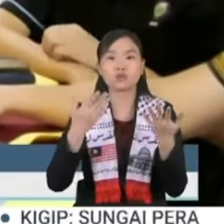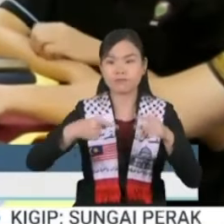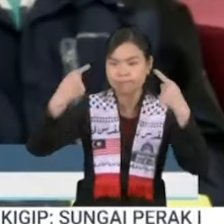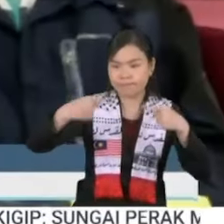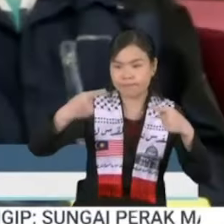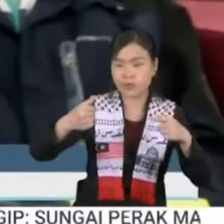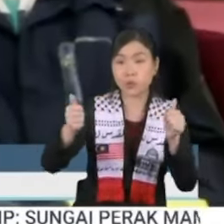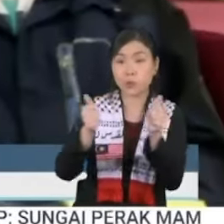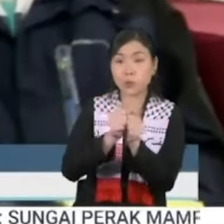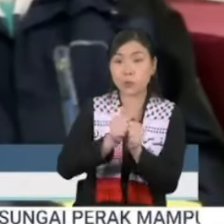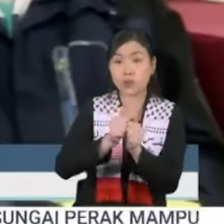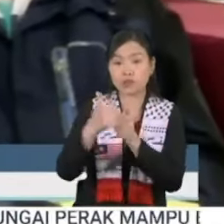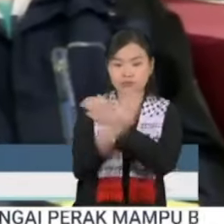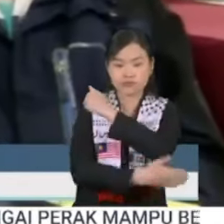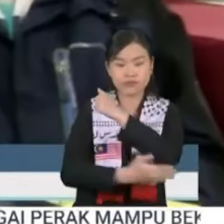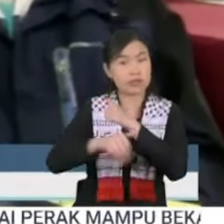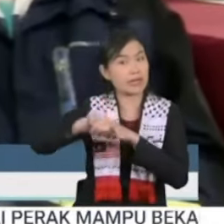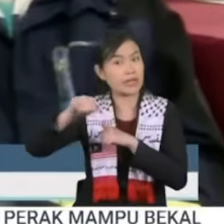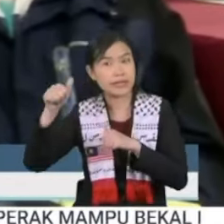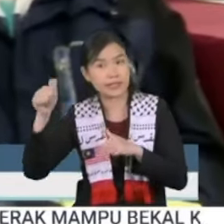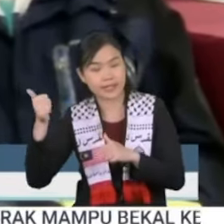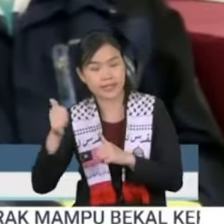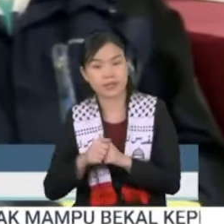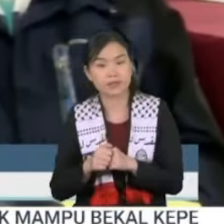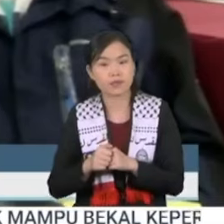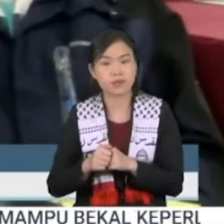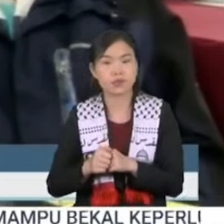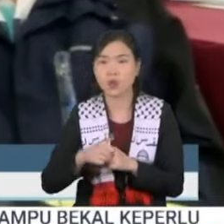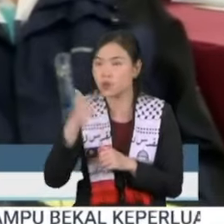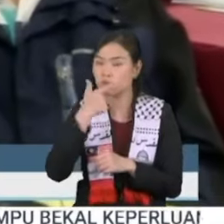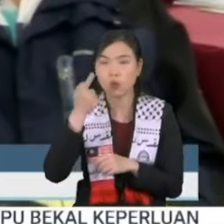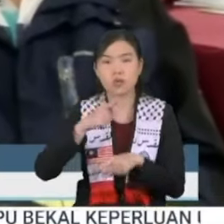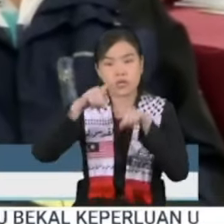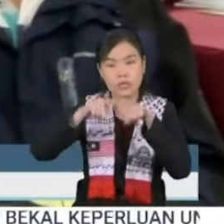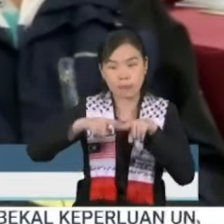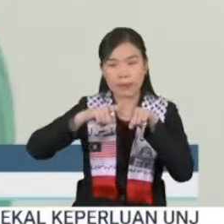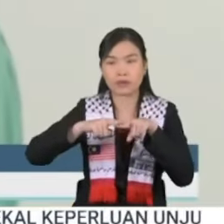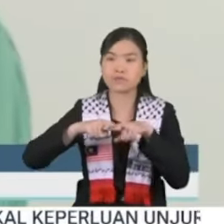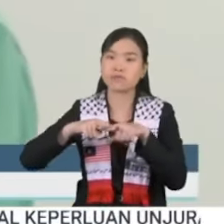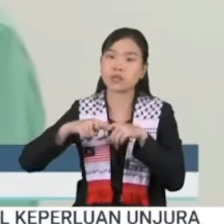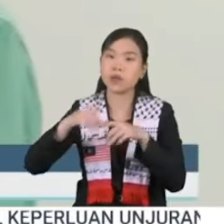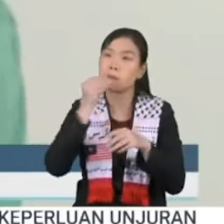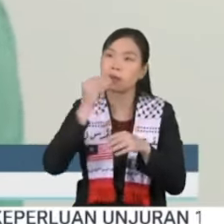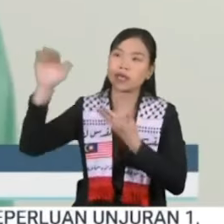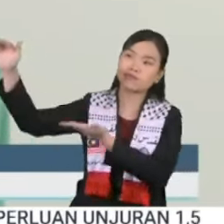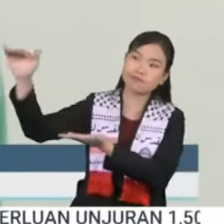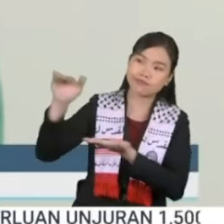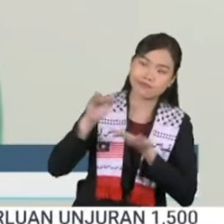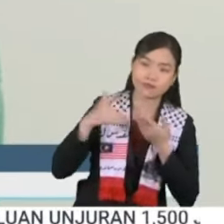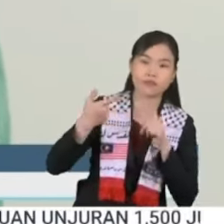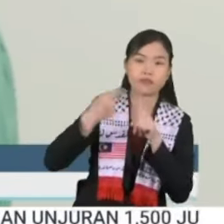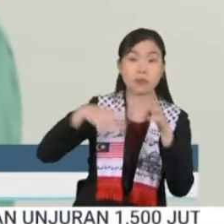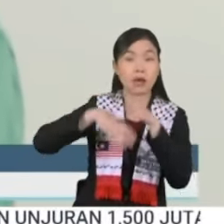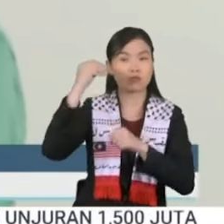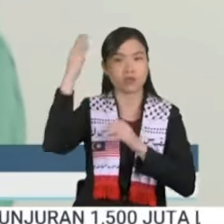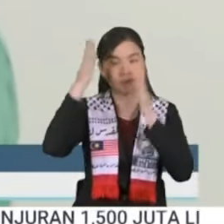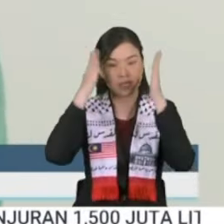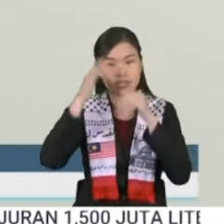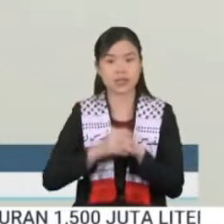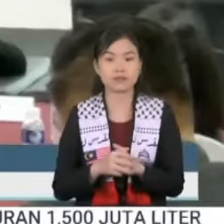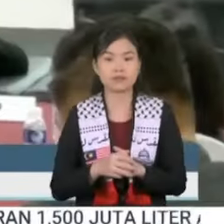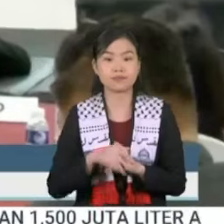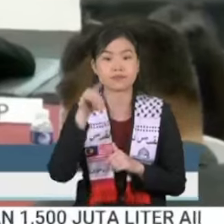dan kita nak mengurangkan kebergantungan kepada import-import makanan. Dato' Dr. Muhammad Uzir yang juga Pesuruhjaya